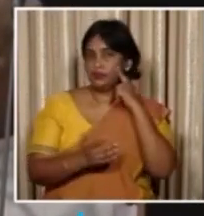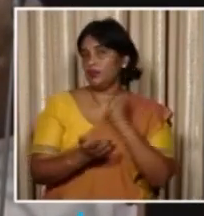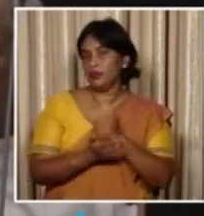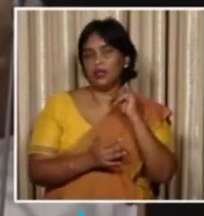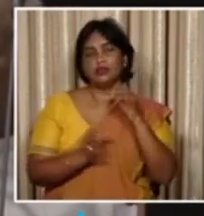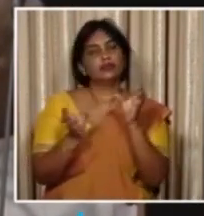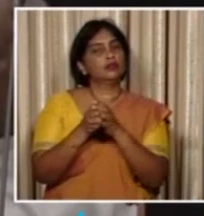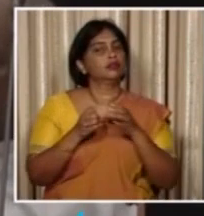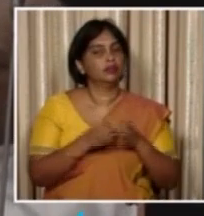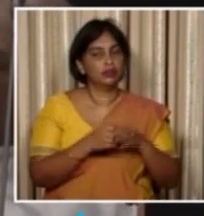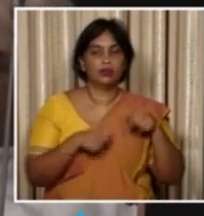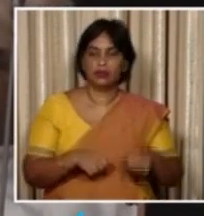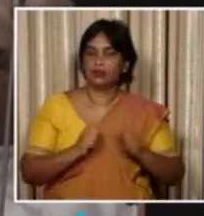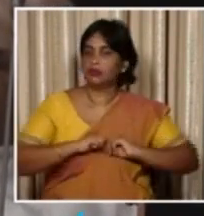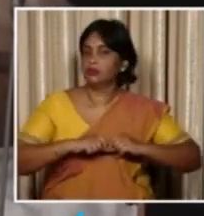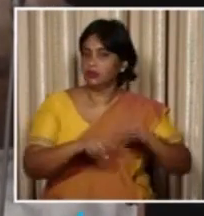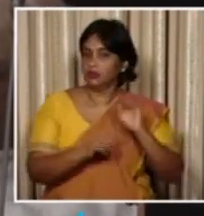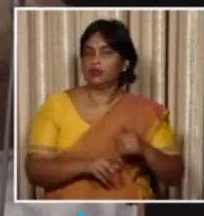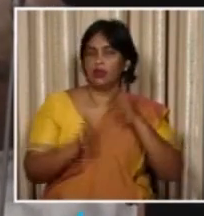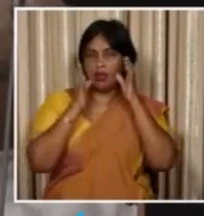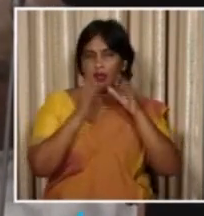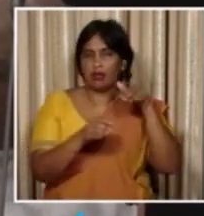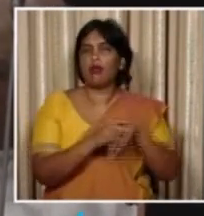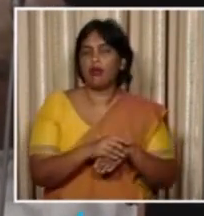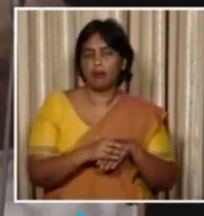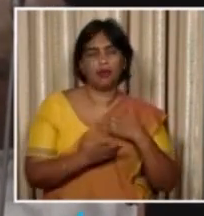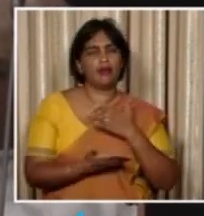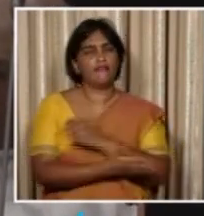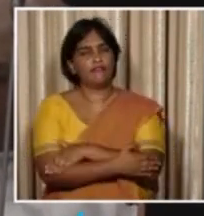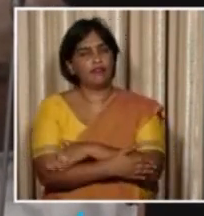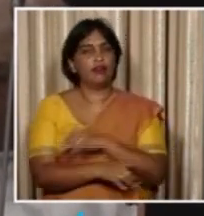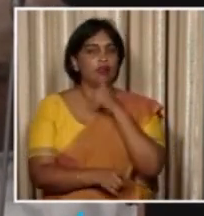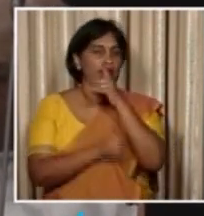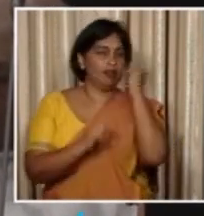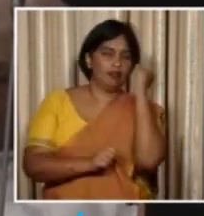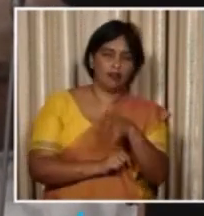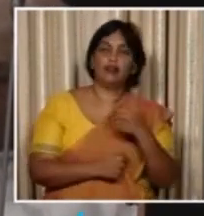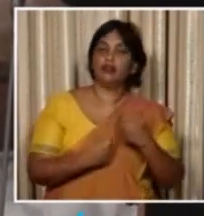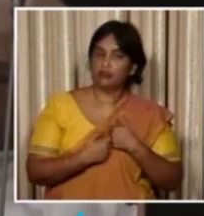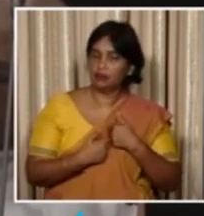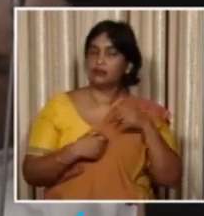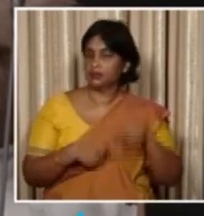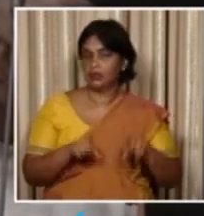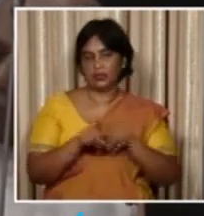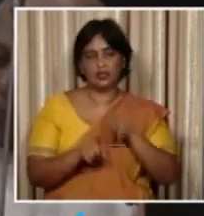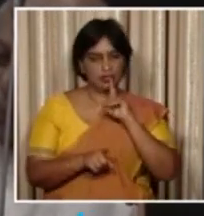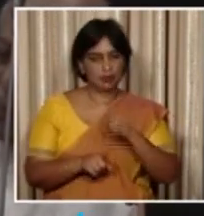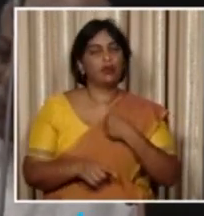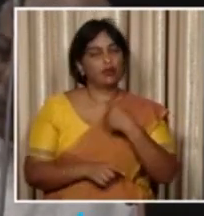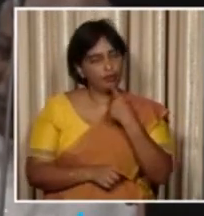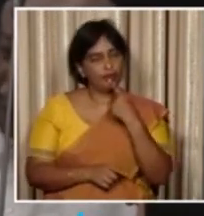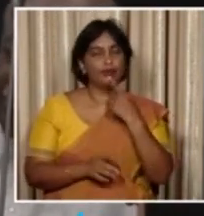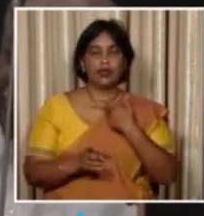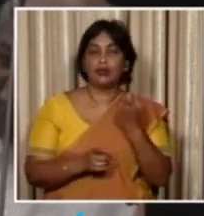සමහර කණ්ඩායම් අප මේ ගත කරන්නේ අපායේ ඉන්ටර්වල් එකක් කියා පාචාල් කරනවා. මම ඒ ගැන මෙහෙම කියනවා. ඔව්, අපි